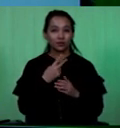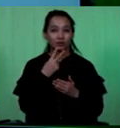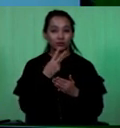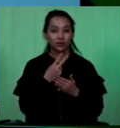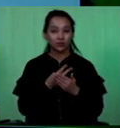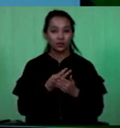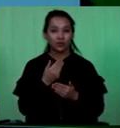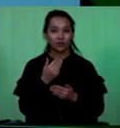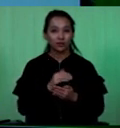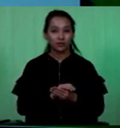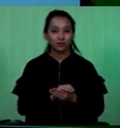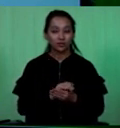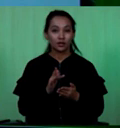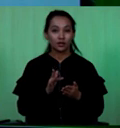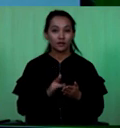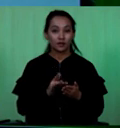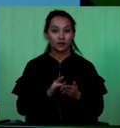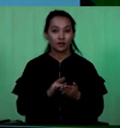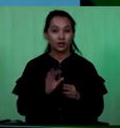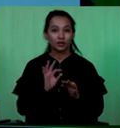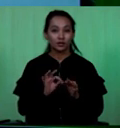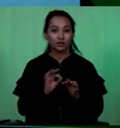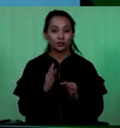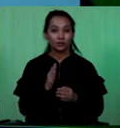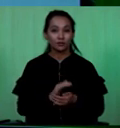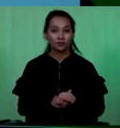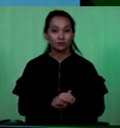ko'rsataman. Siz esa daftaringizdan tekshirib oling.